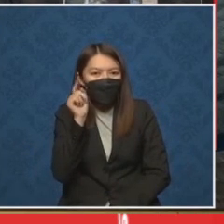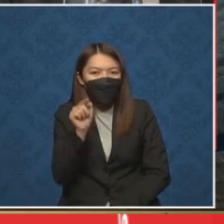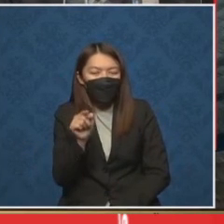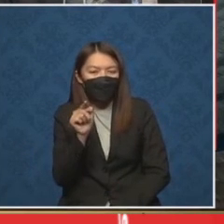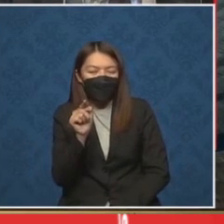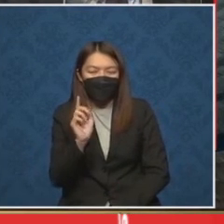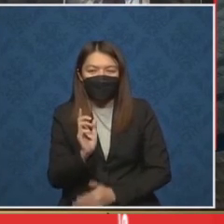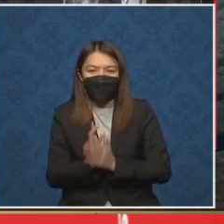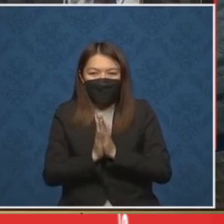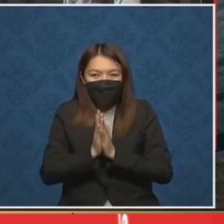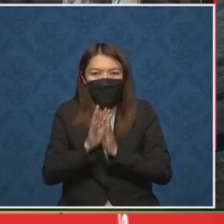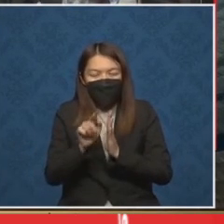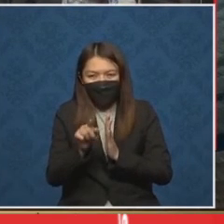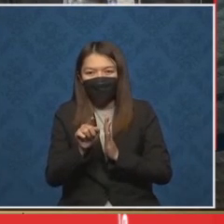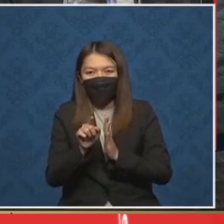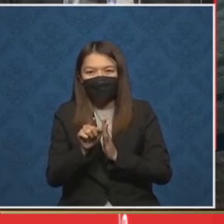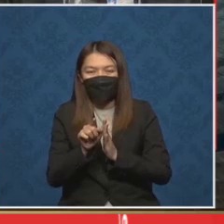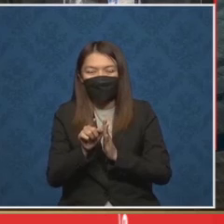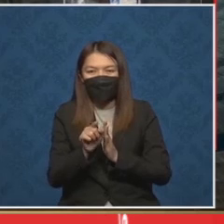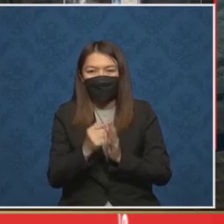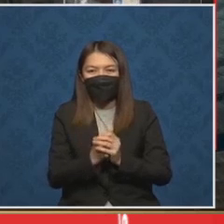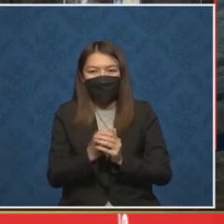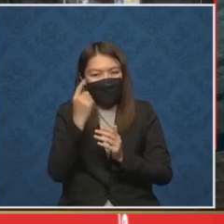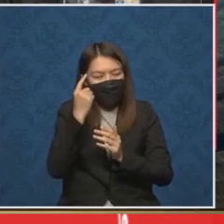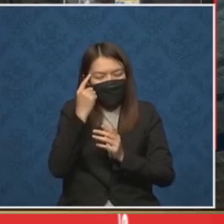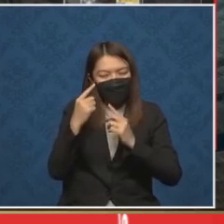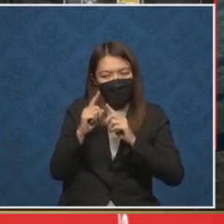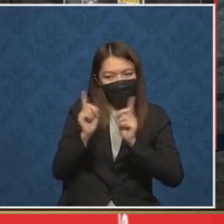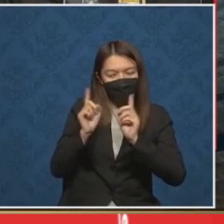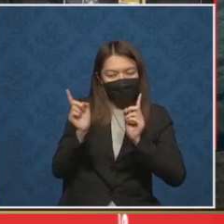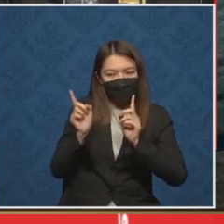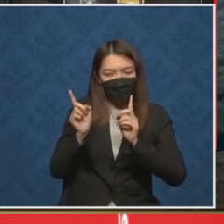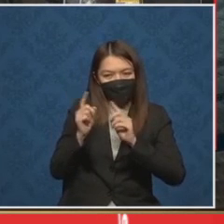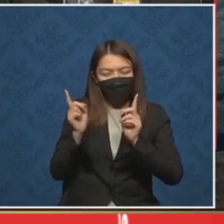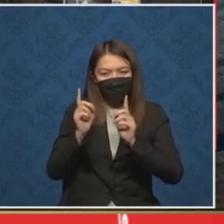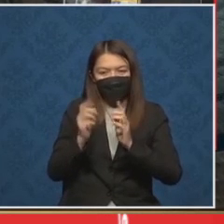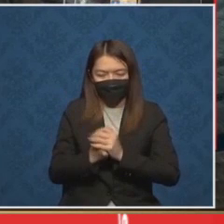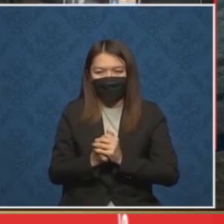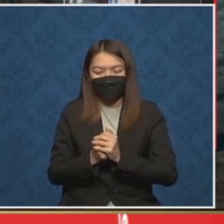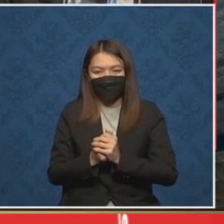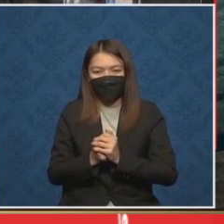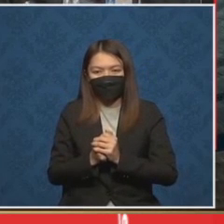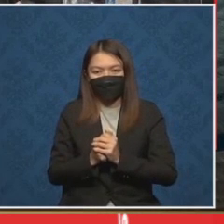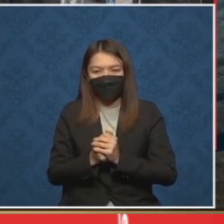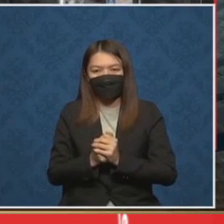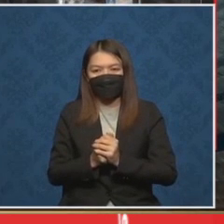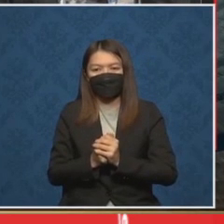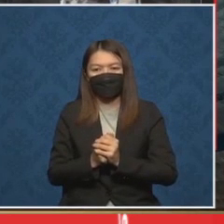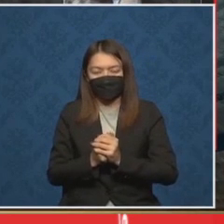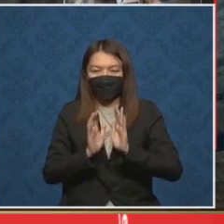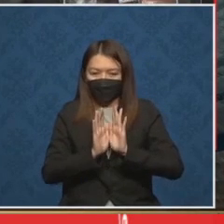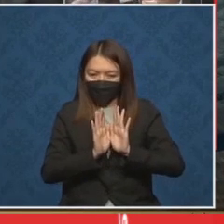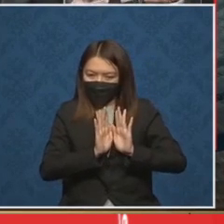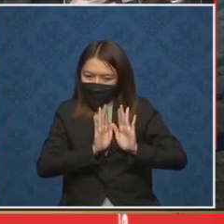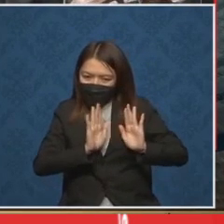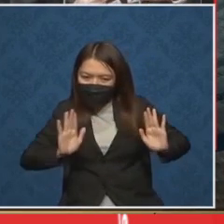แต่ผมก็อยากให้ทางซีกที่ไม่เห็นด้วยให้ไม่เห็นด้วยเถอะครับเพราะเรื่องนี้เราต้องเปิดอกคุยกันต้